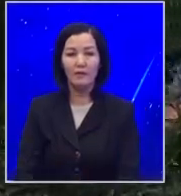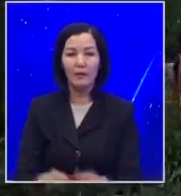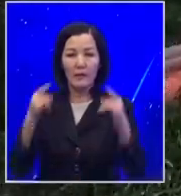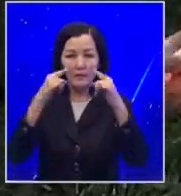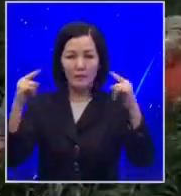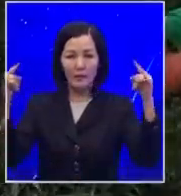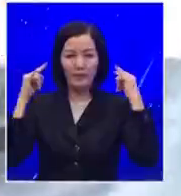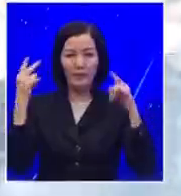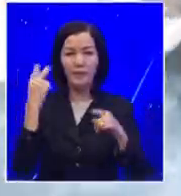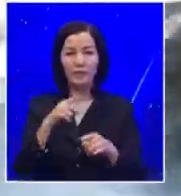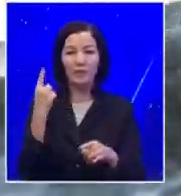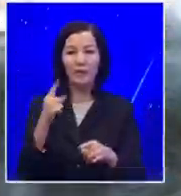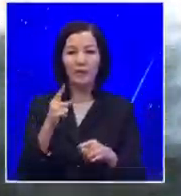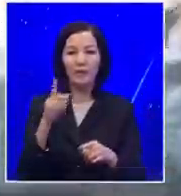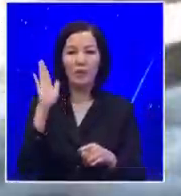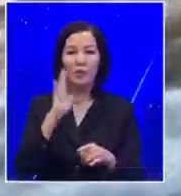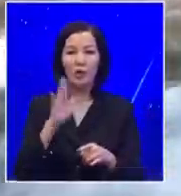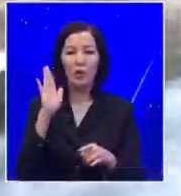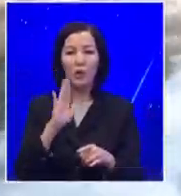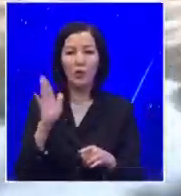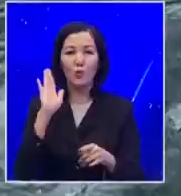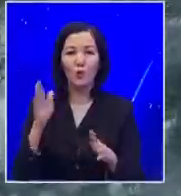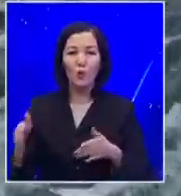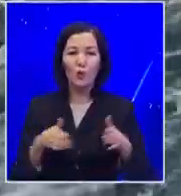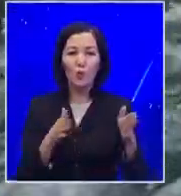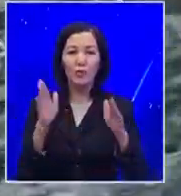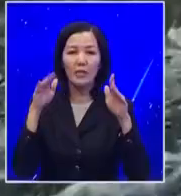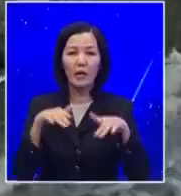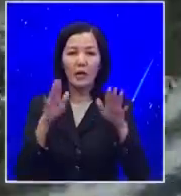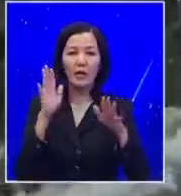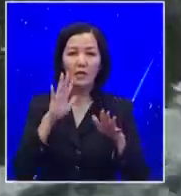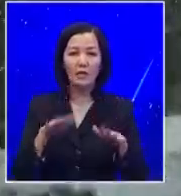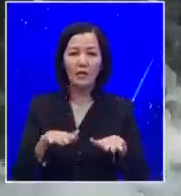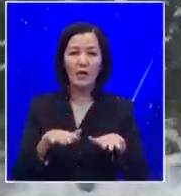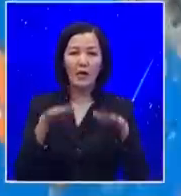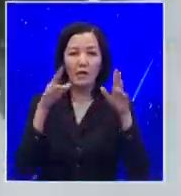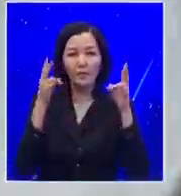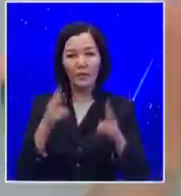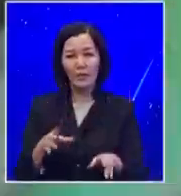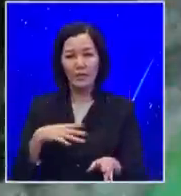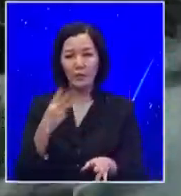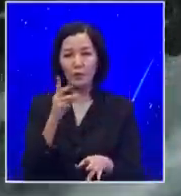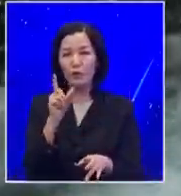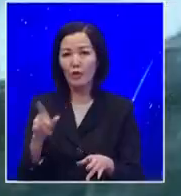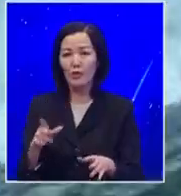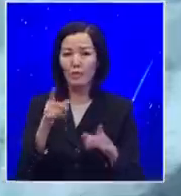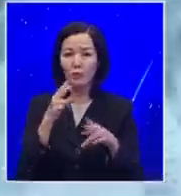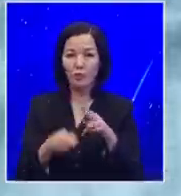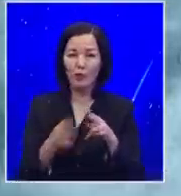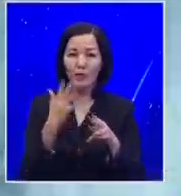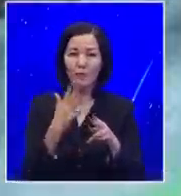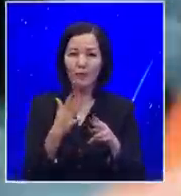Мексикада 21 туристі тау өзенінің ағысы алып кетті. Салдарынан 4 адам қаза тапты. Тағы 3 адам із-түссіз жоғалған. Ал 5 турист